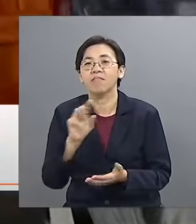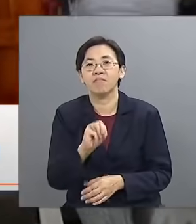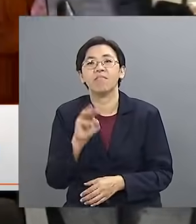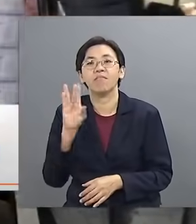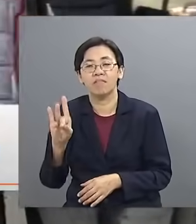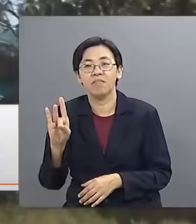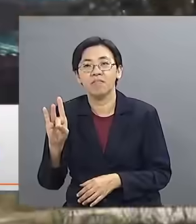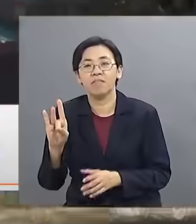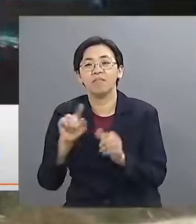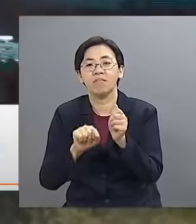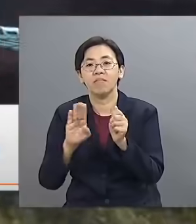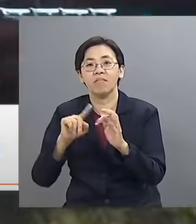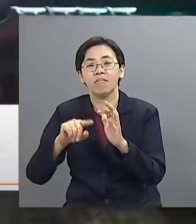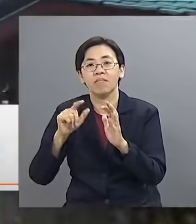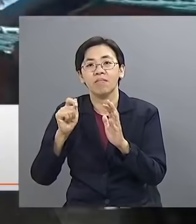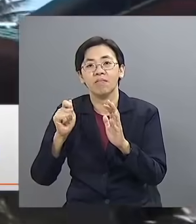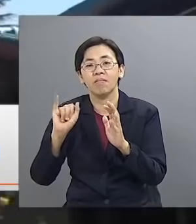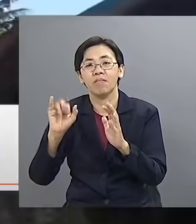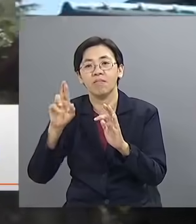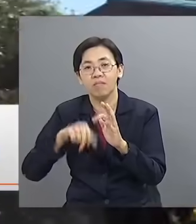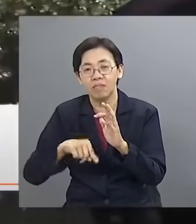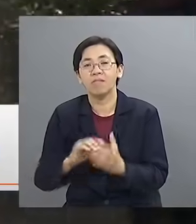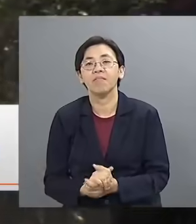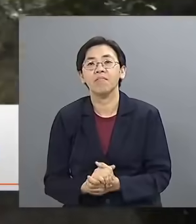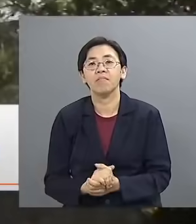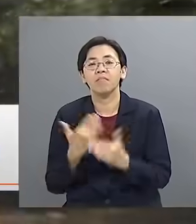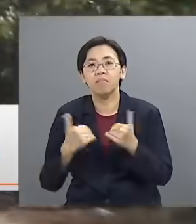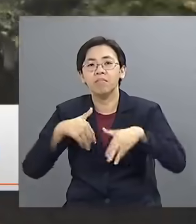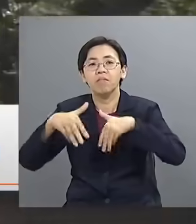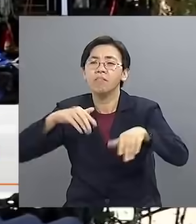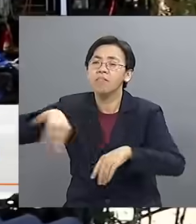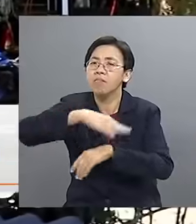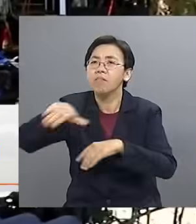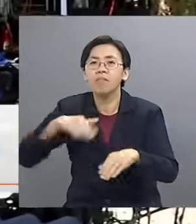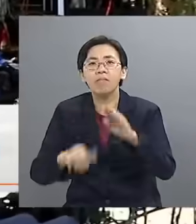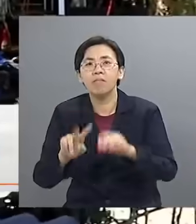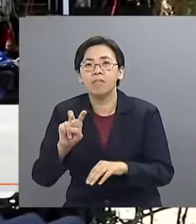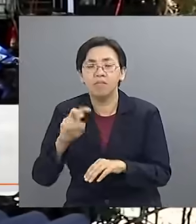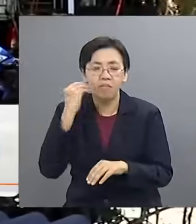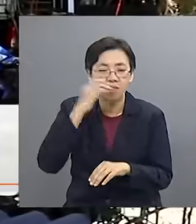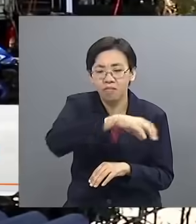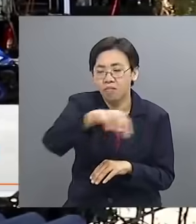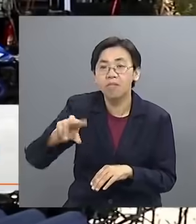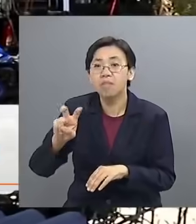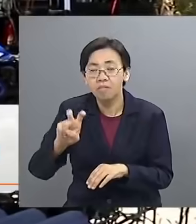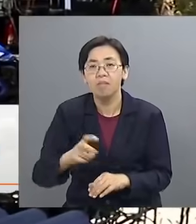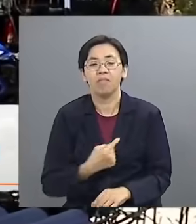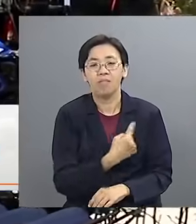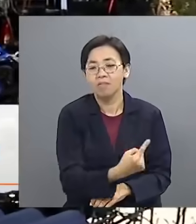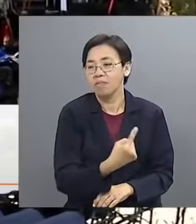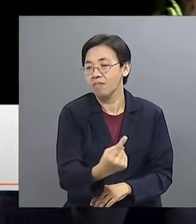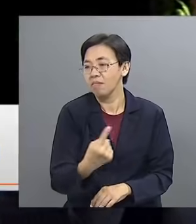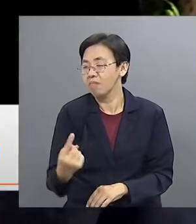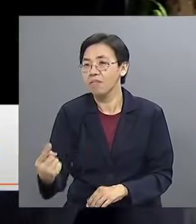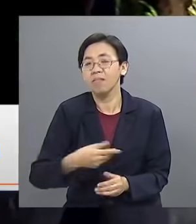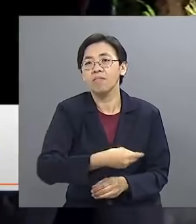ลบ่อพลอยอำเภอบ่อไร่ซึ่งก็มีชาวบ้านอยู่ประมาณสัก200ครัวเรือนนะคะก็เดินเท้าไปแจกกันถึงบ้านเลย